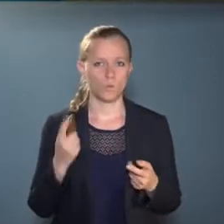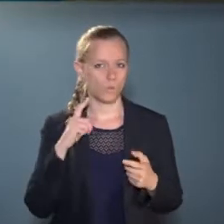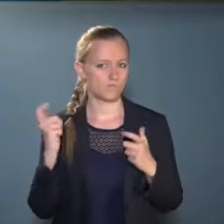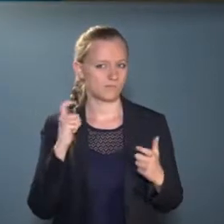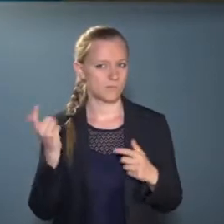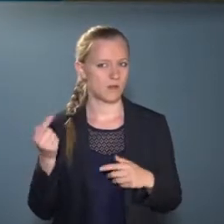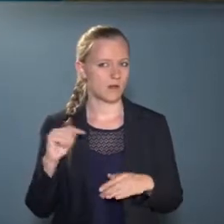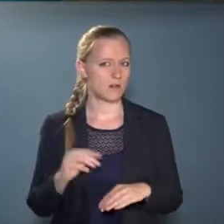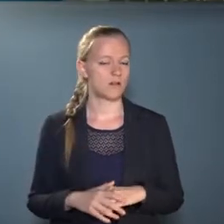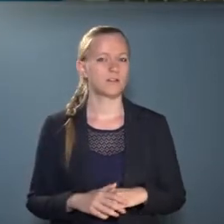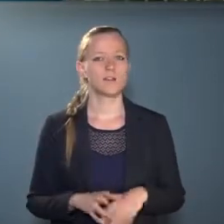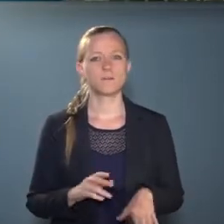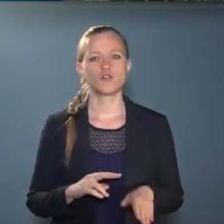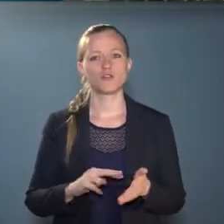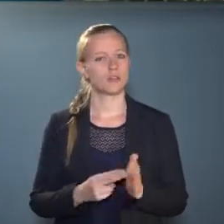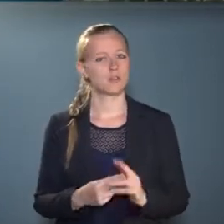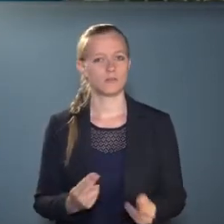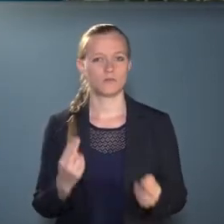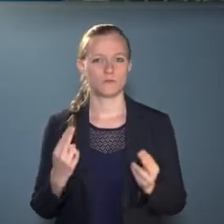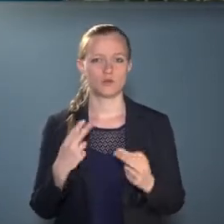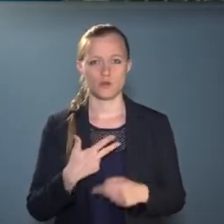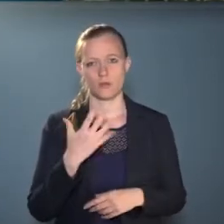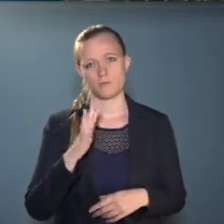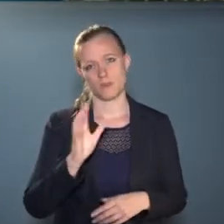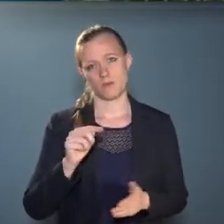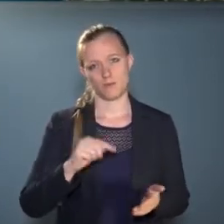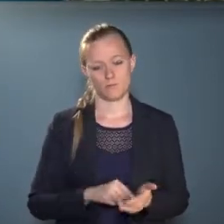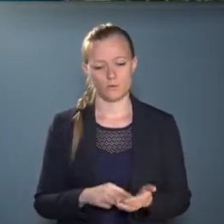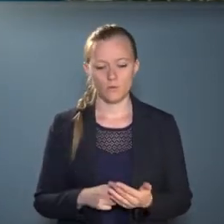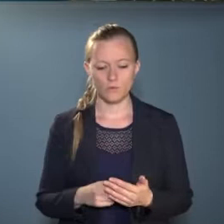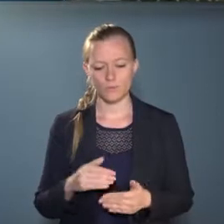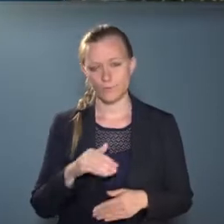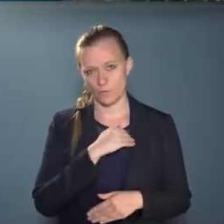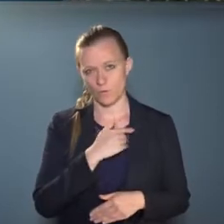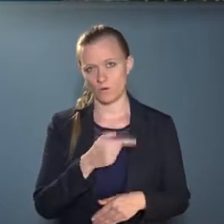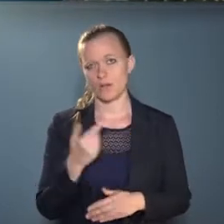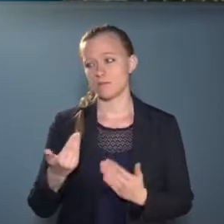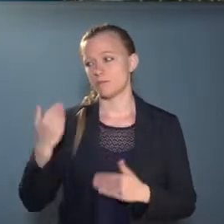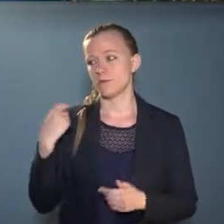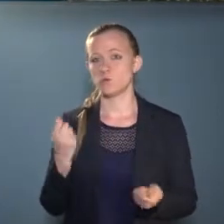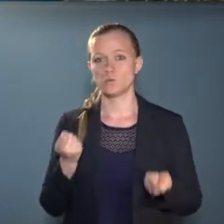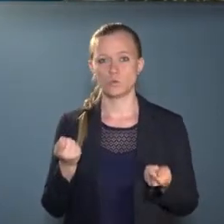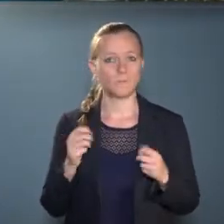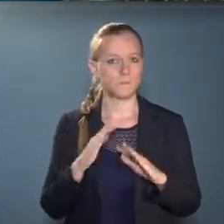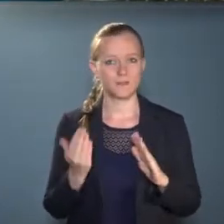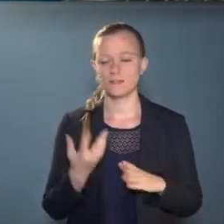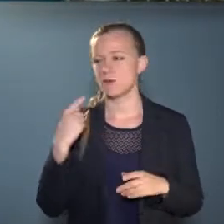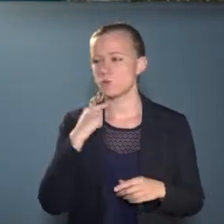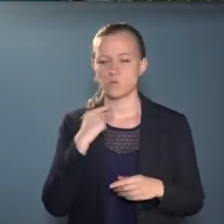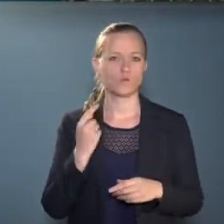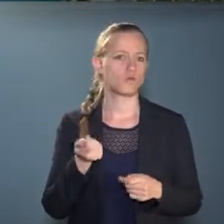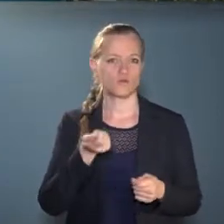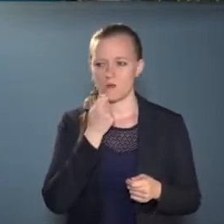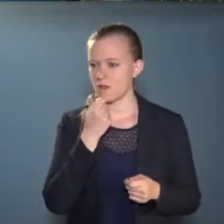mellett, ami egy stratégiai jelentőség 35 fokban, hogy ebben a mögöttünk lévő hűtőkamionban minden be van hűtve, a húsok, a